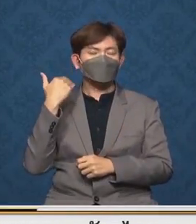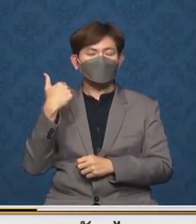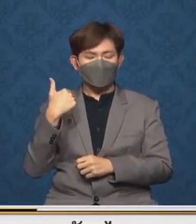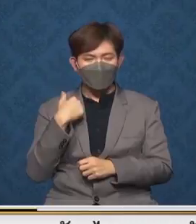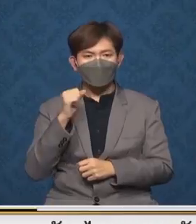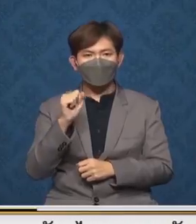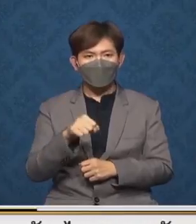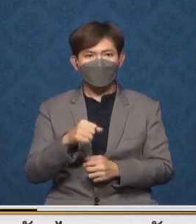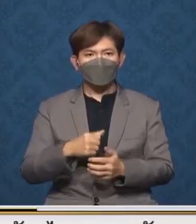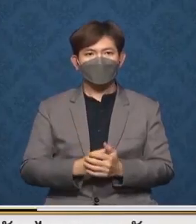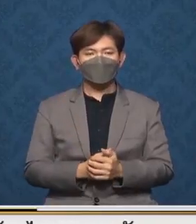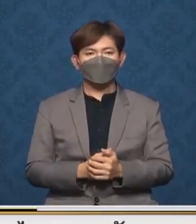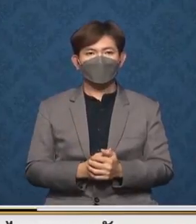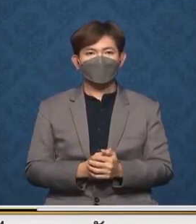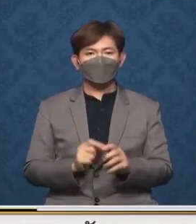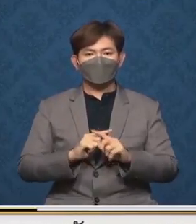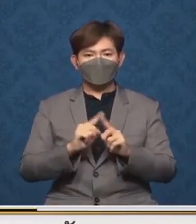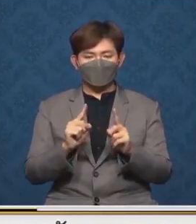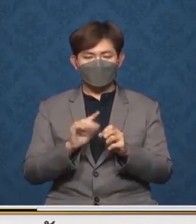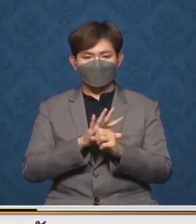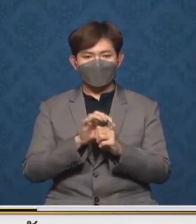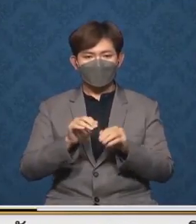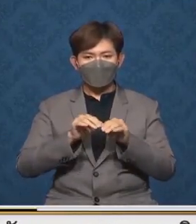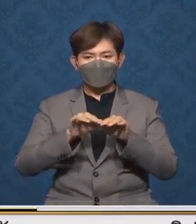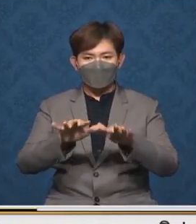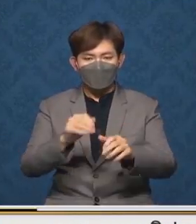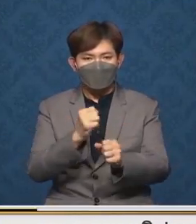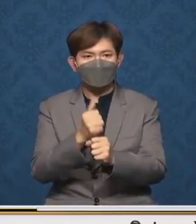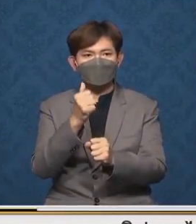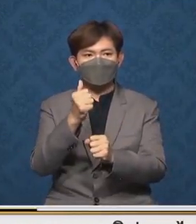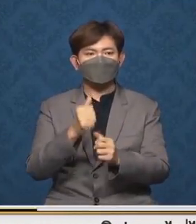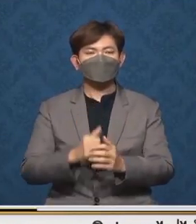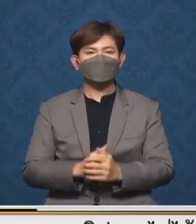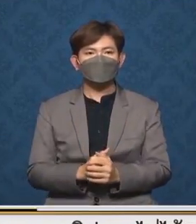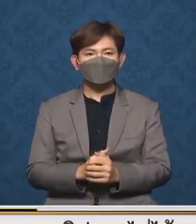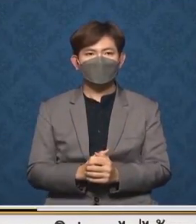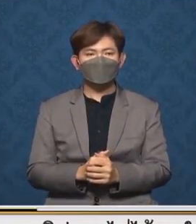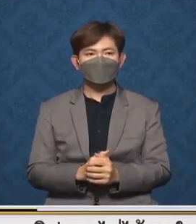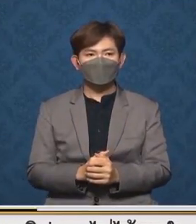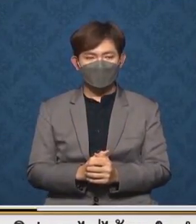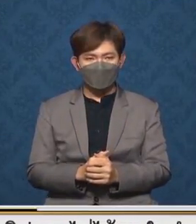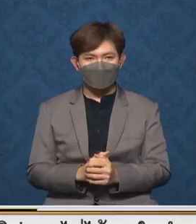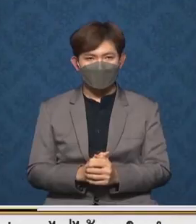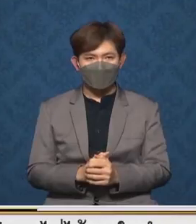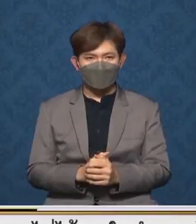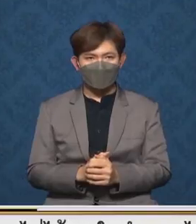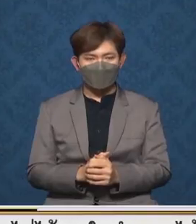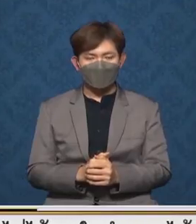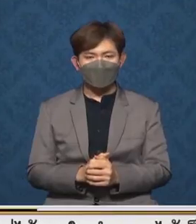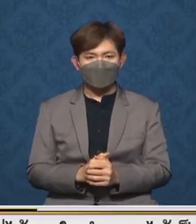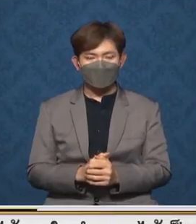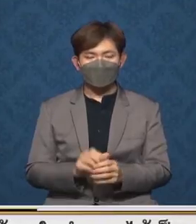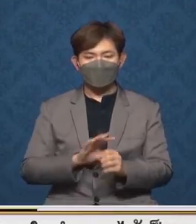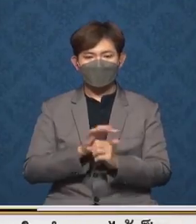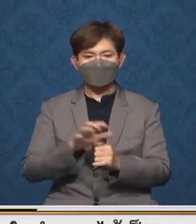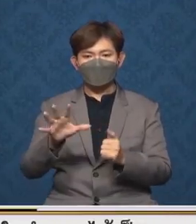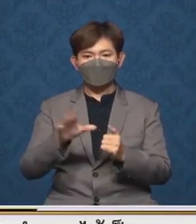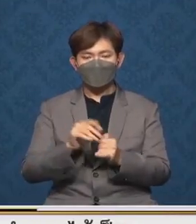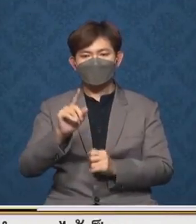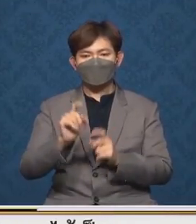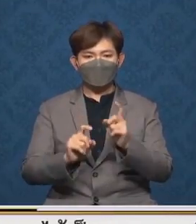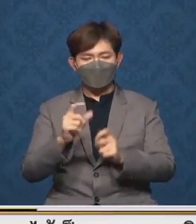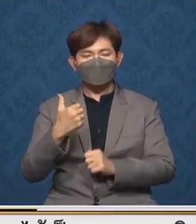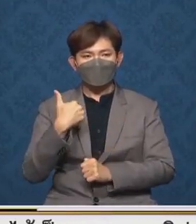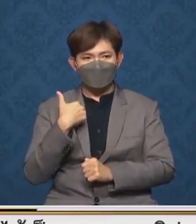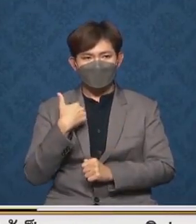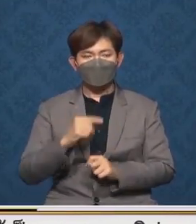ามนะครับที่มันสามารถติดแพร่เชื้อได้เป็นจำนวนมากนะครับและมีการเสียชีวิตนะครับ